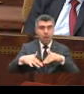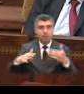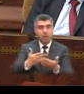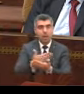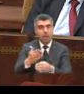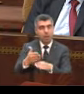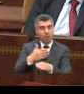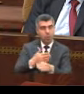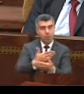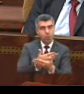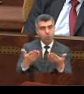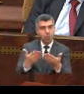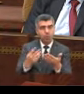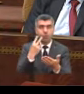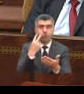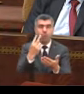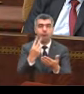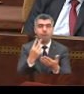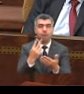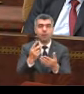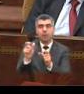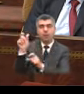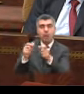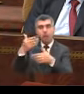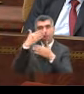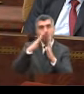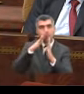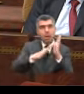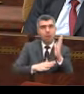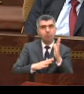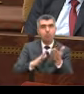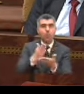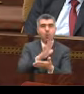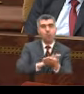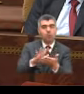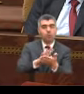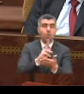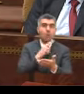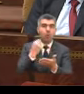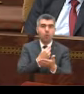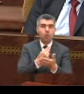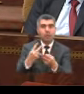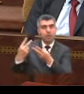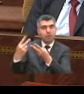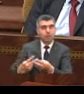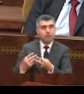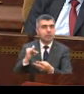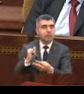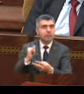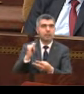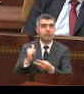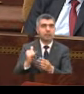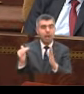قبل ما تقدموا للممثلين ديال الأمة، تقدموا للمغاربة. الحكومة خاصها تكون حاضرة في البرلمان في هذه الظرفية، وحنا في